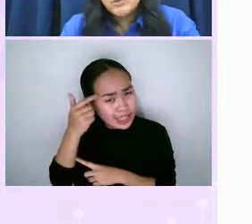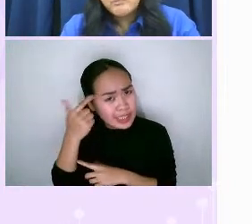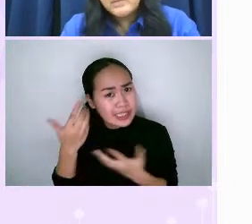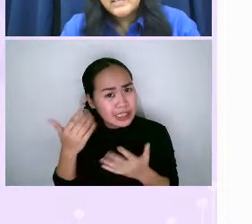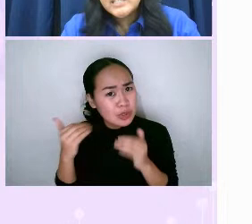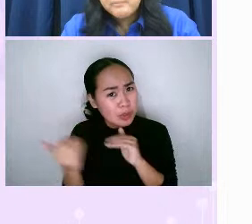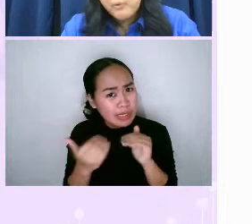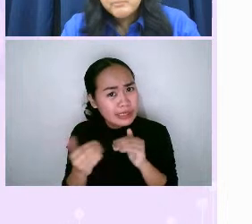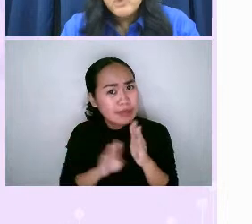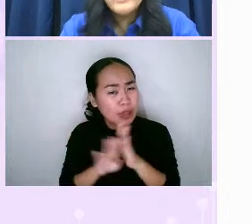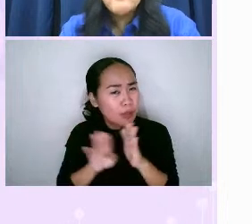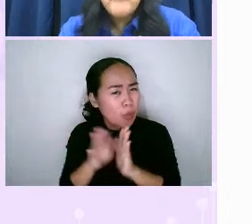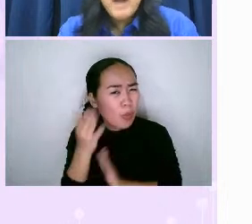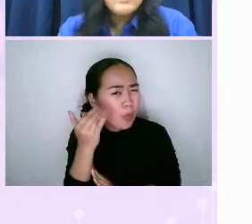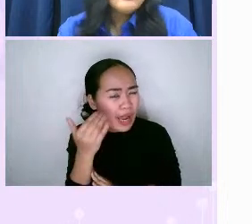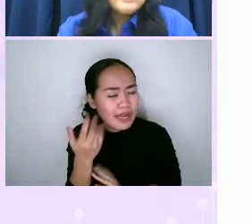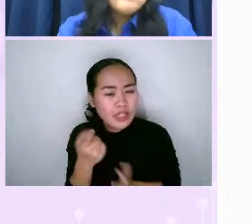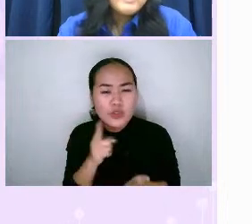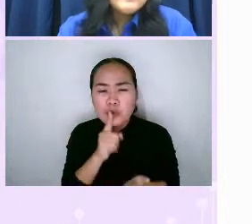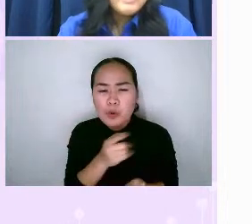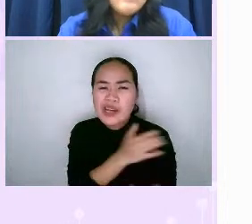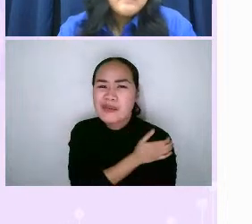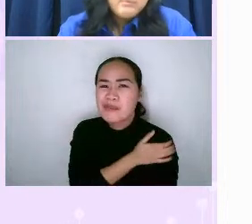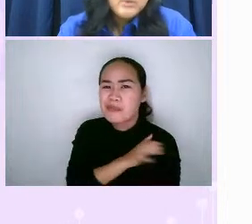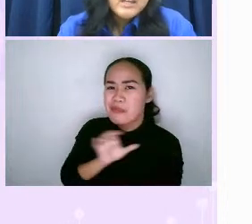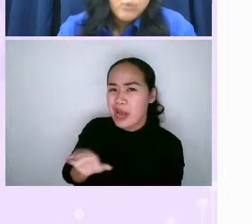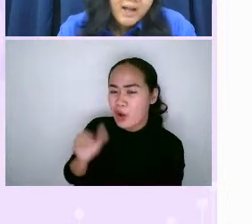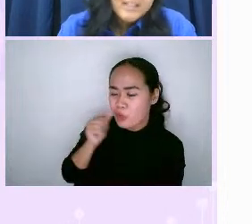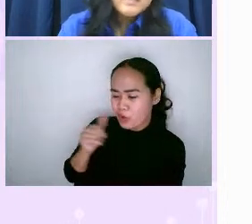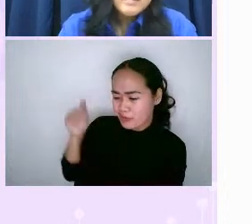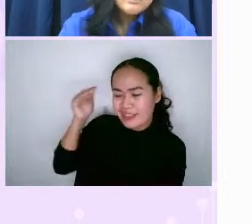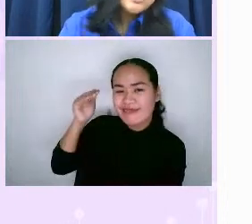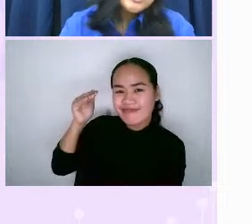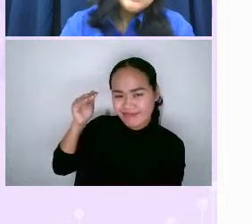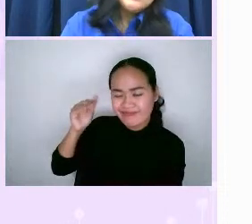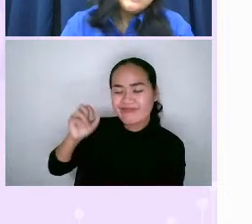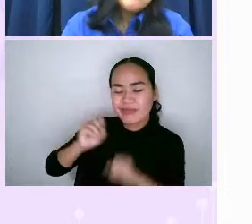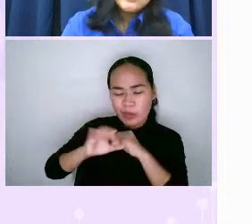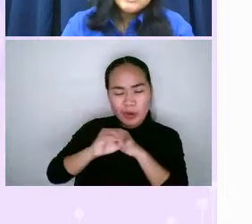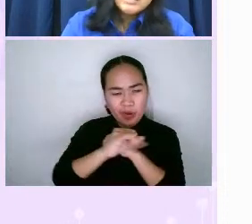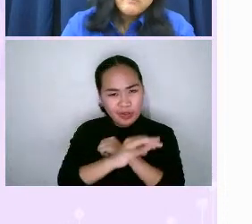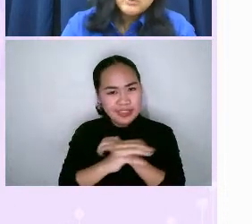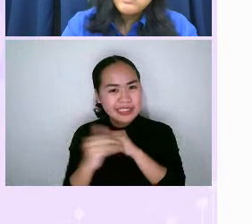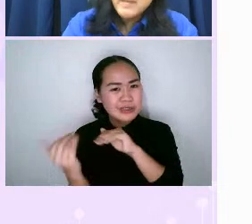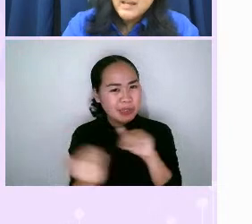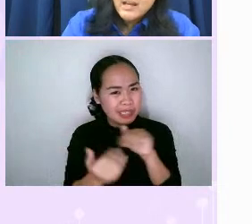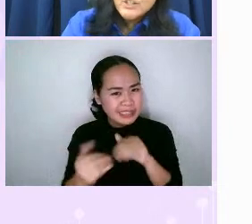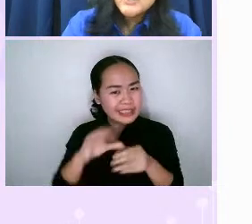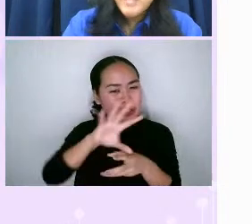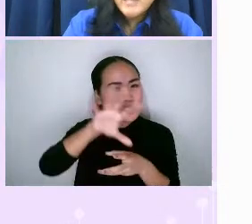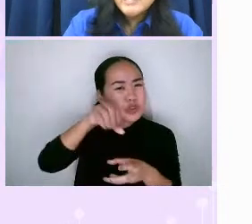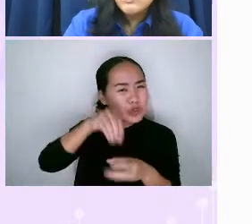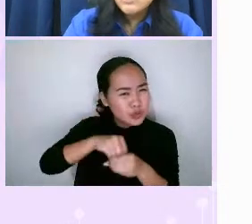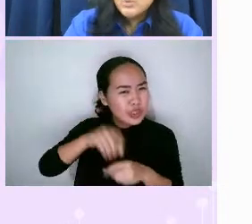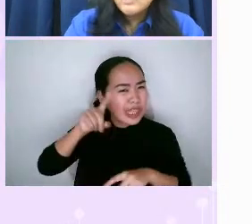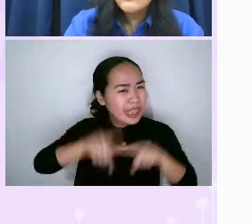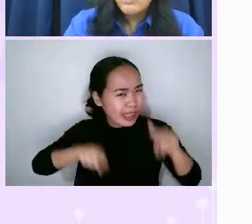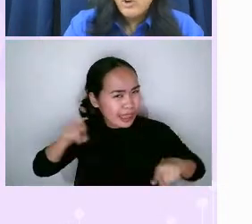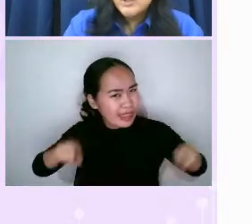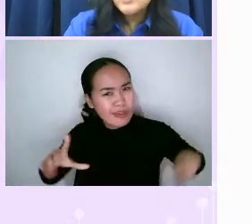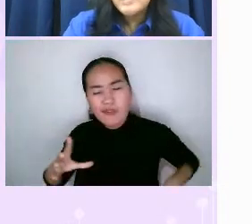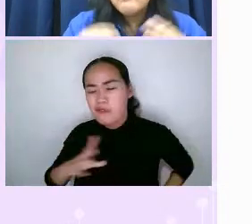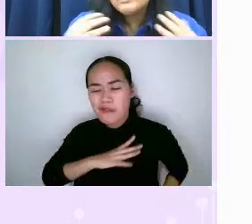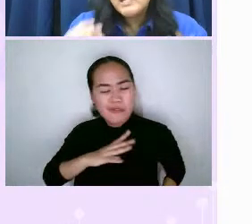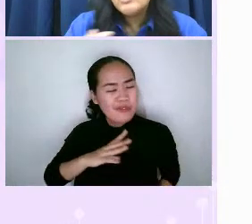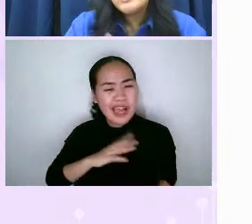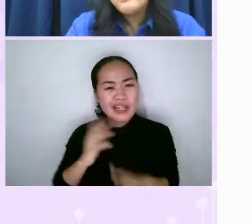sa TOP kasi po we empower women and we promote equality, inclusion, and diversity po to make society conducive for